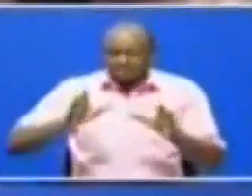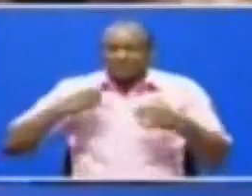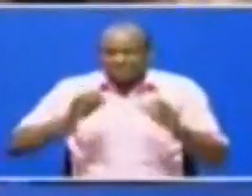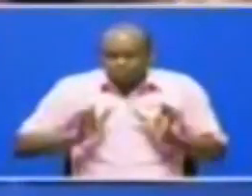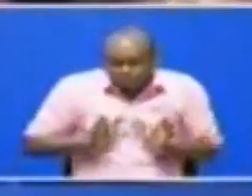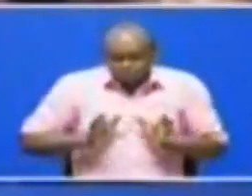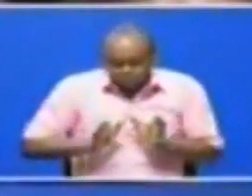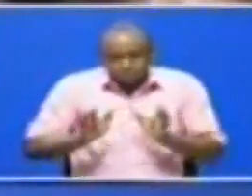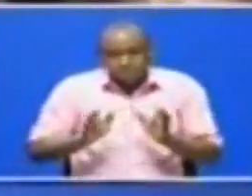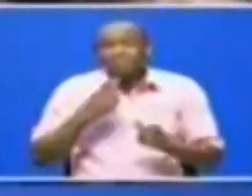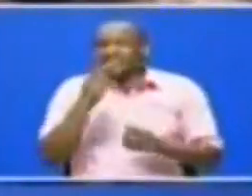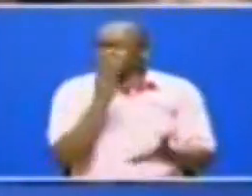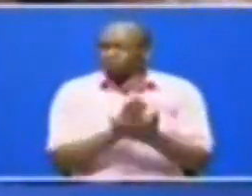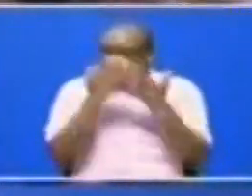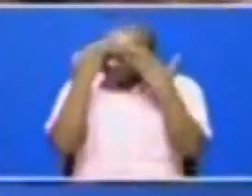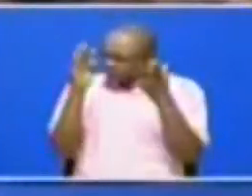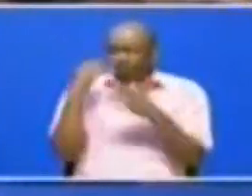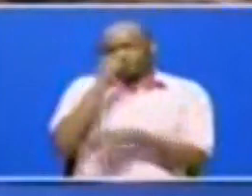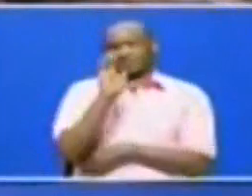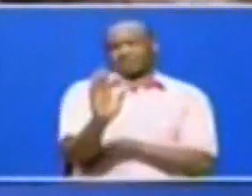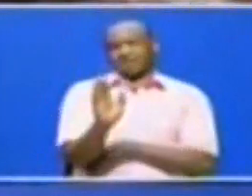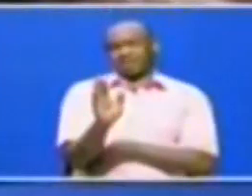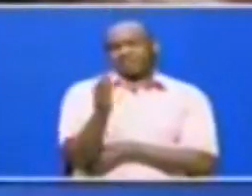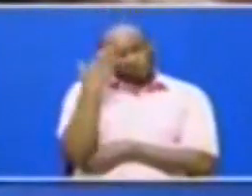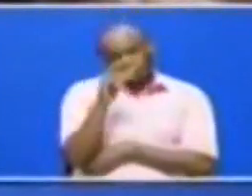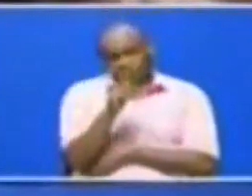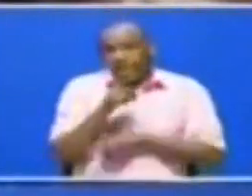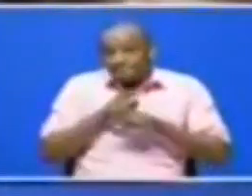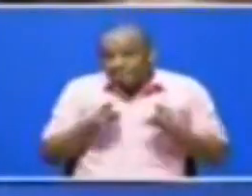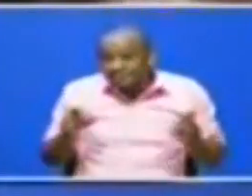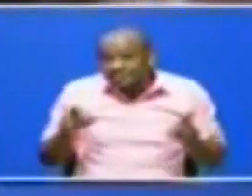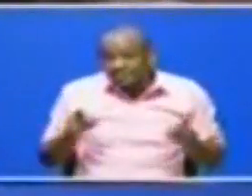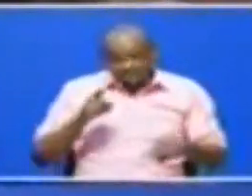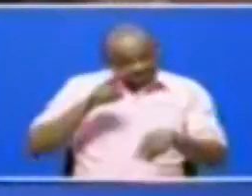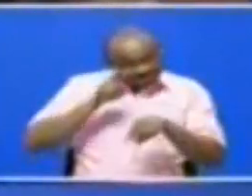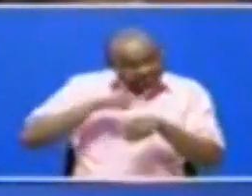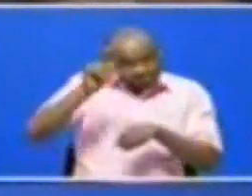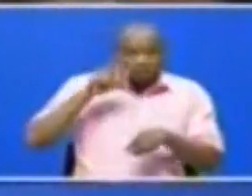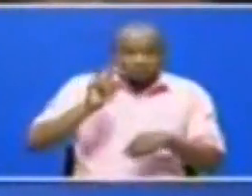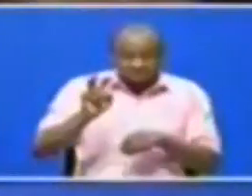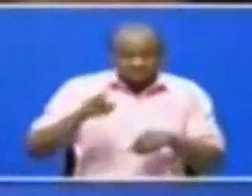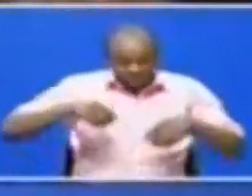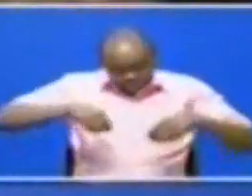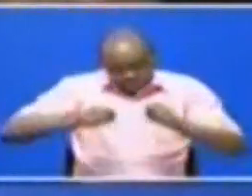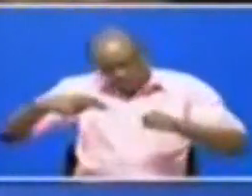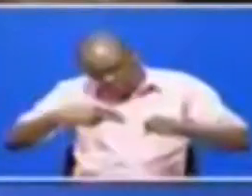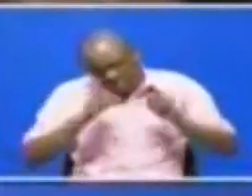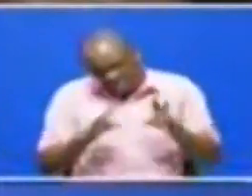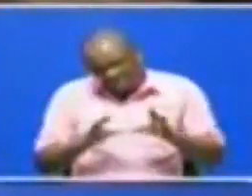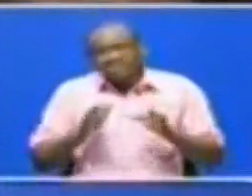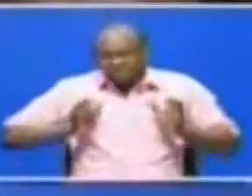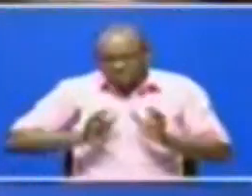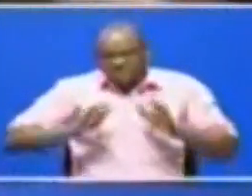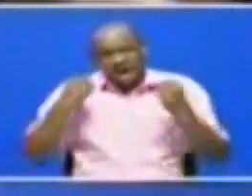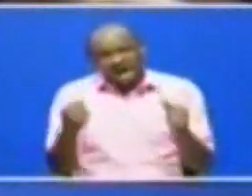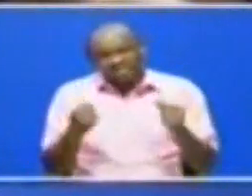wanaisukuma. Sema ukweli mimi sikutambua mmoja. Lakini pale walipoona pikipiki imeisha mafuta wakasukuma